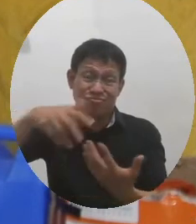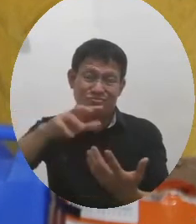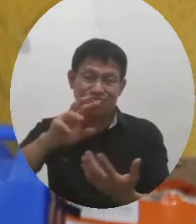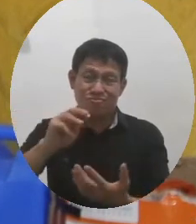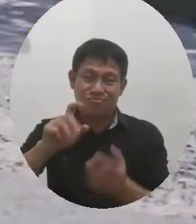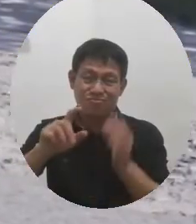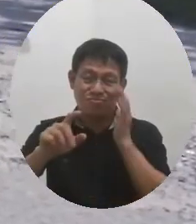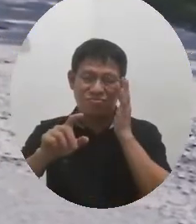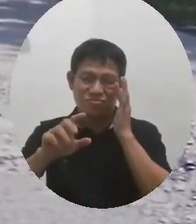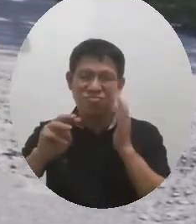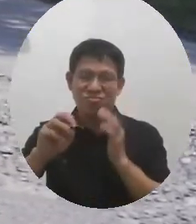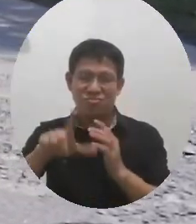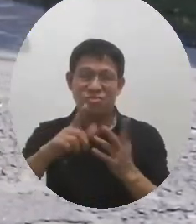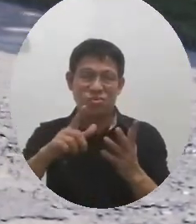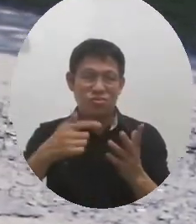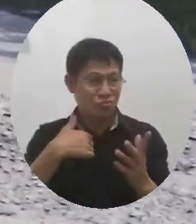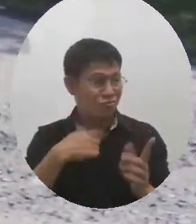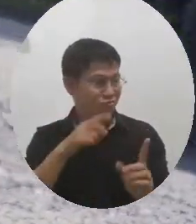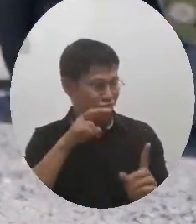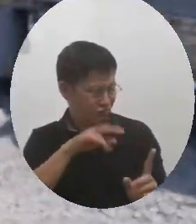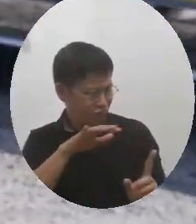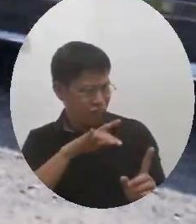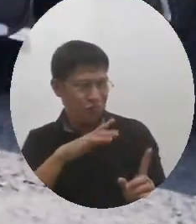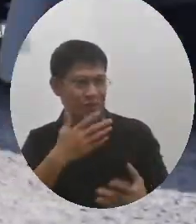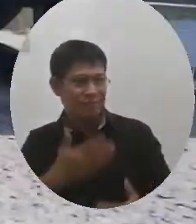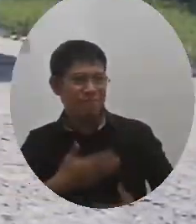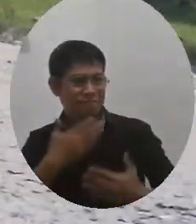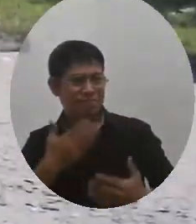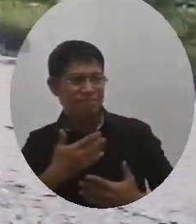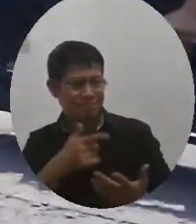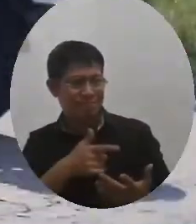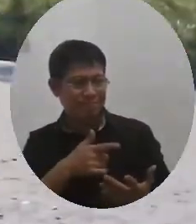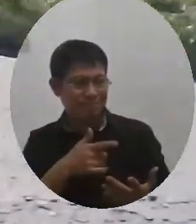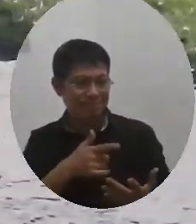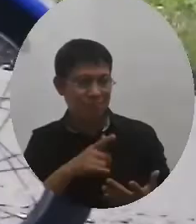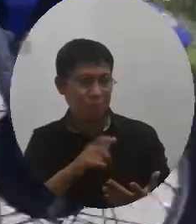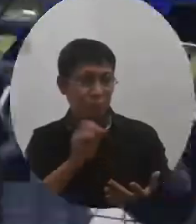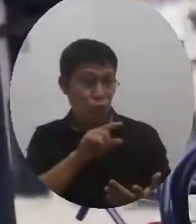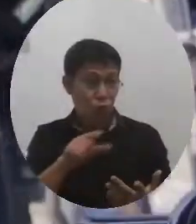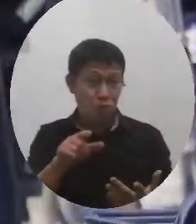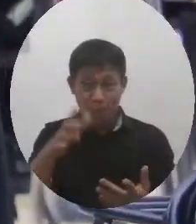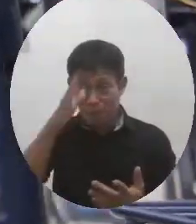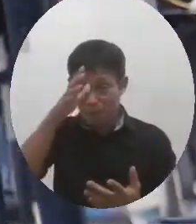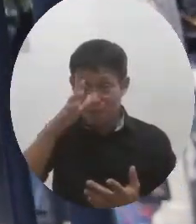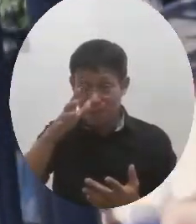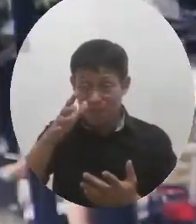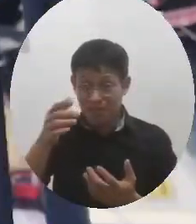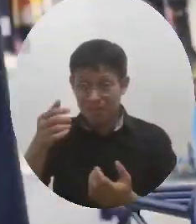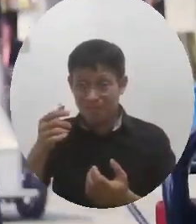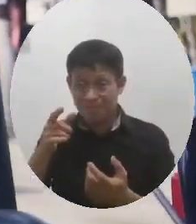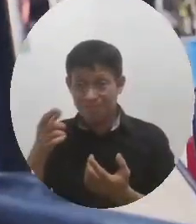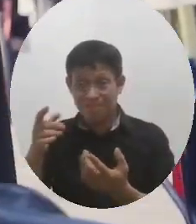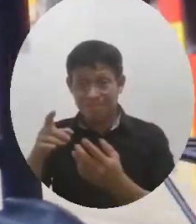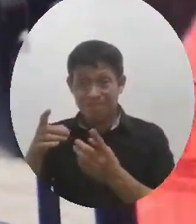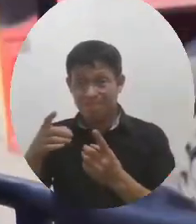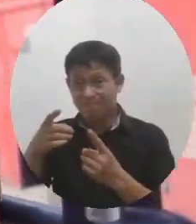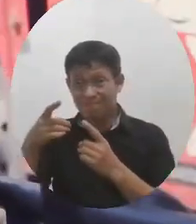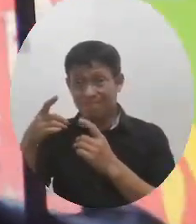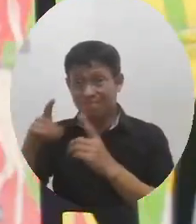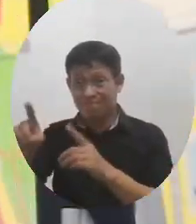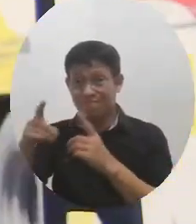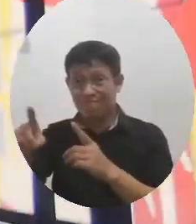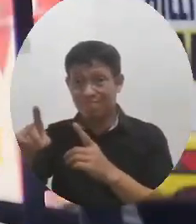sa paglabas-labas niya. Pag nagde-deliver po, kasama siya minsan.